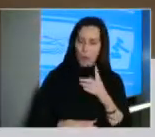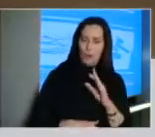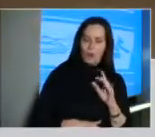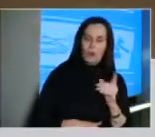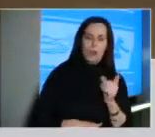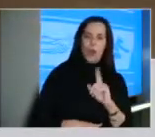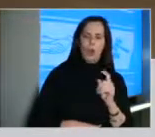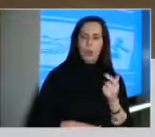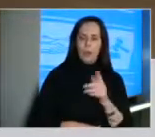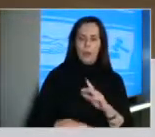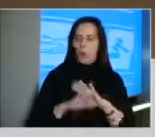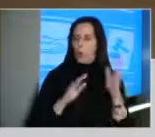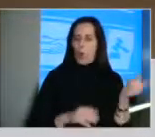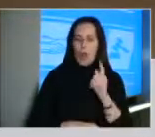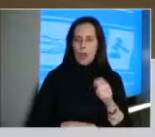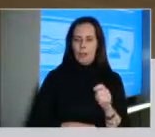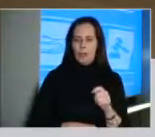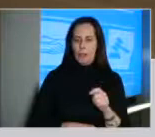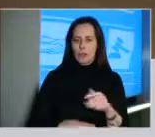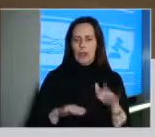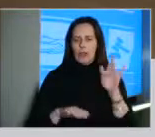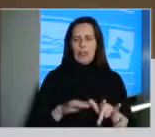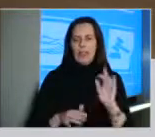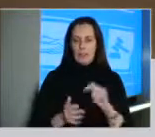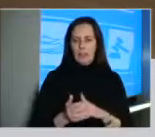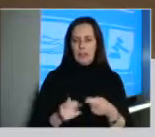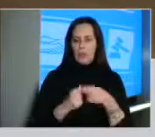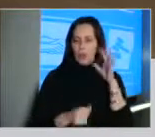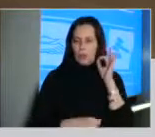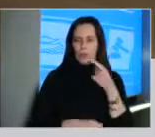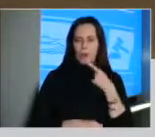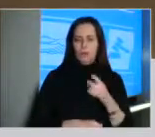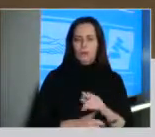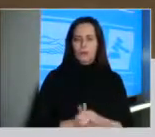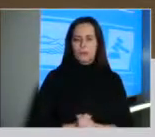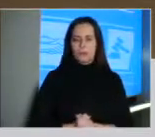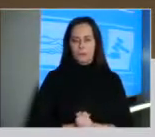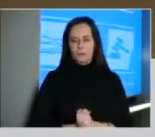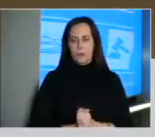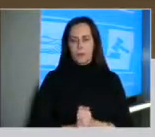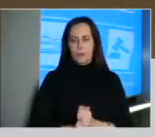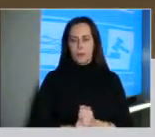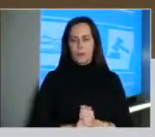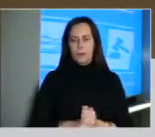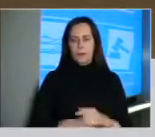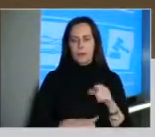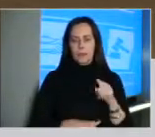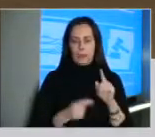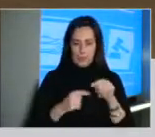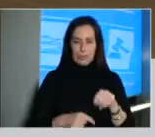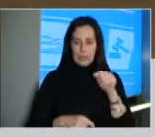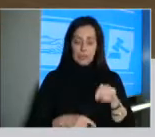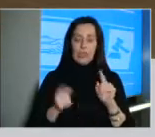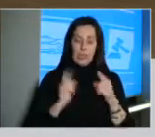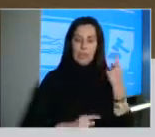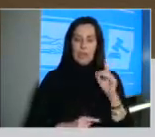כן, אבל כמעט כל הכנסת הצביע נגד, כן. ארגוני הנשים מאוד חזקים כן, וכולי, כן. זה יקרה, זה